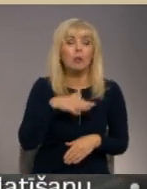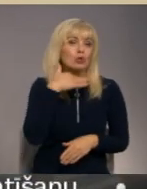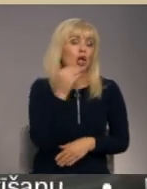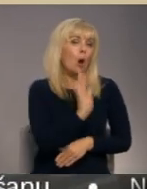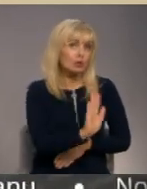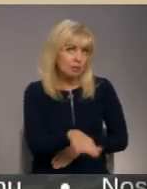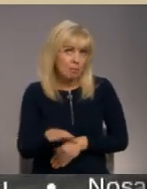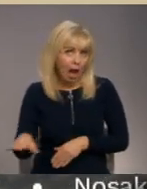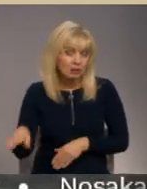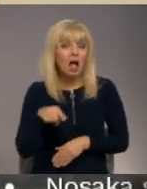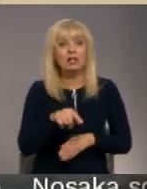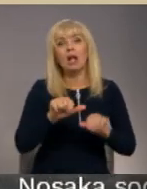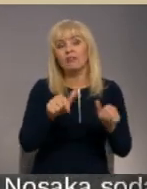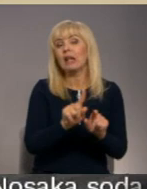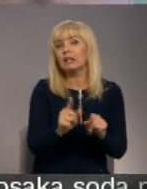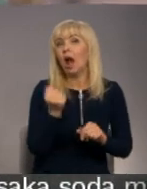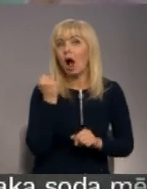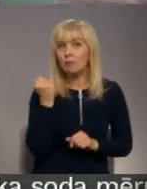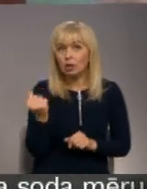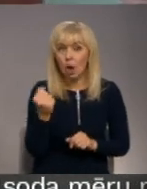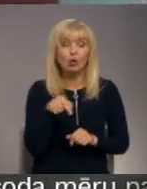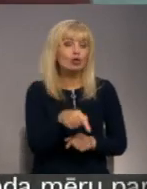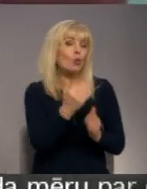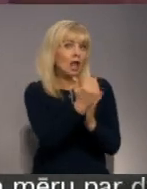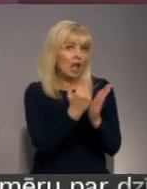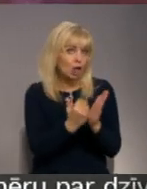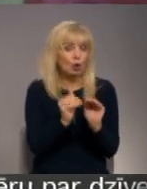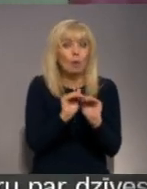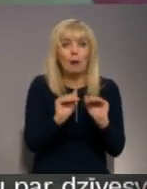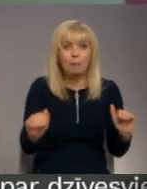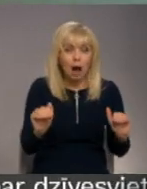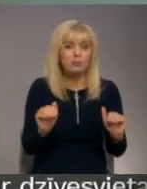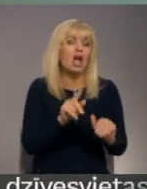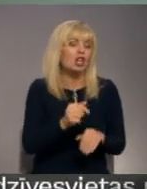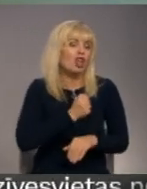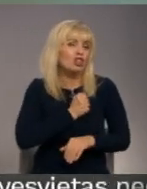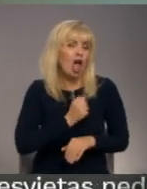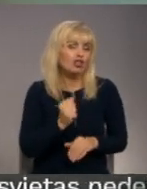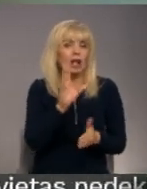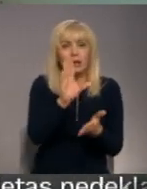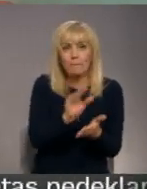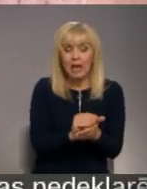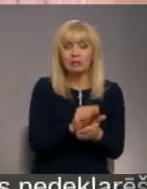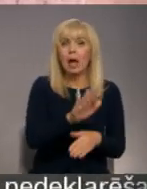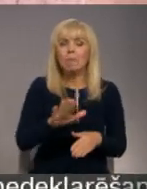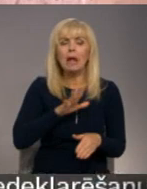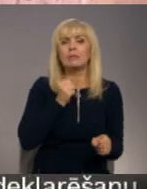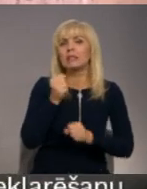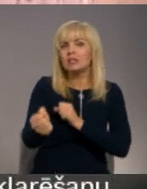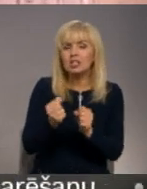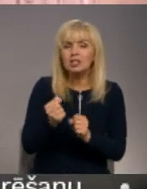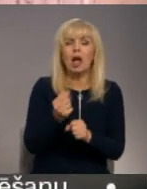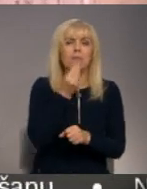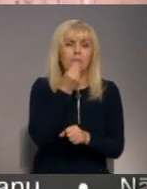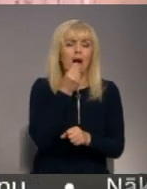bērnu, kuri var tikt šādā veidā apdraudēti. Šo noteikumu pamatā ir skarba pieredze par bērniem, kas tikuši sisti, badināti